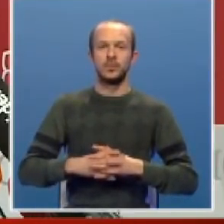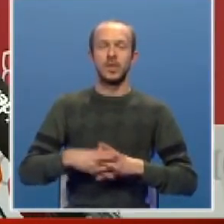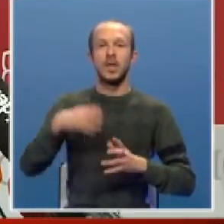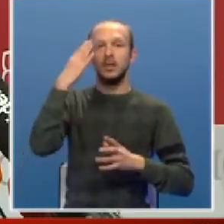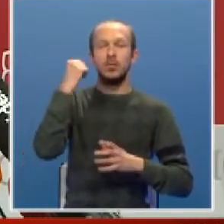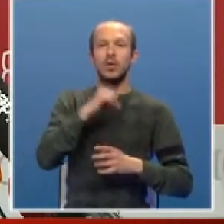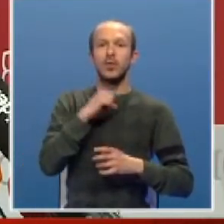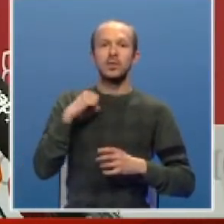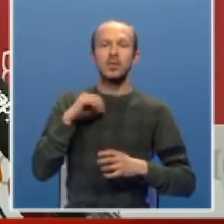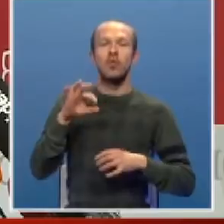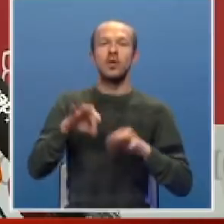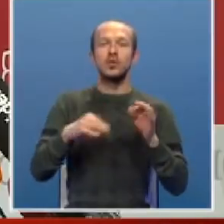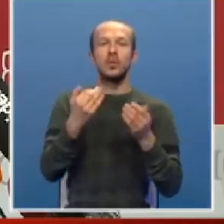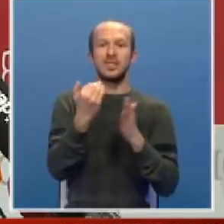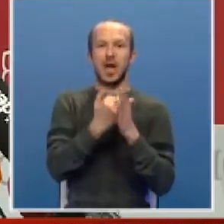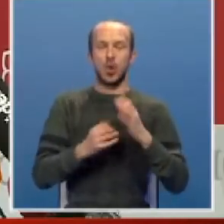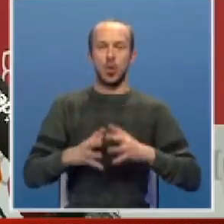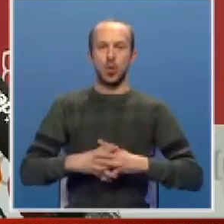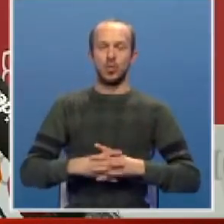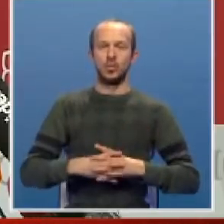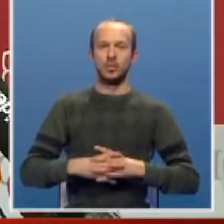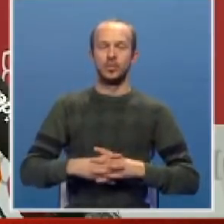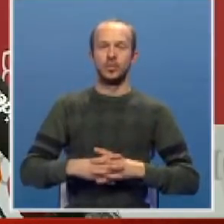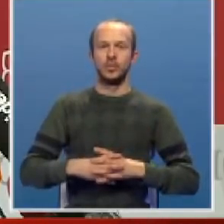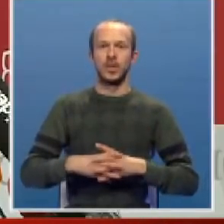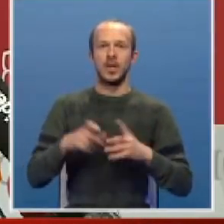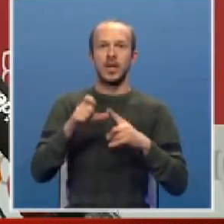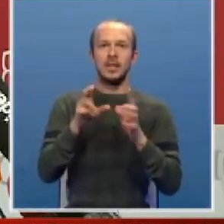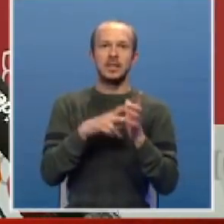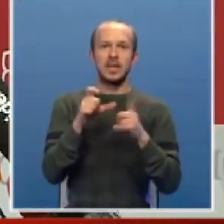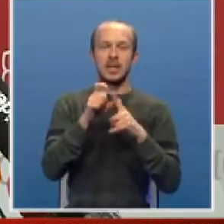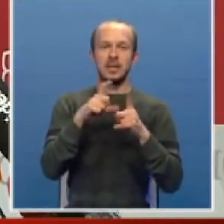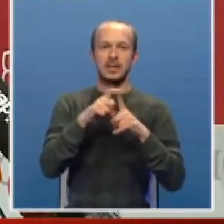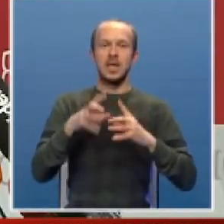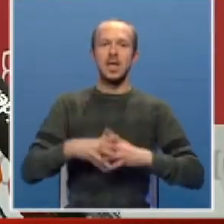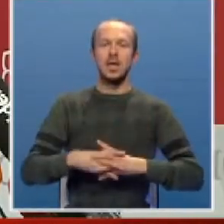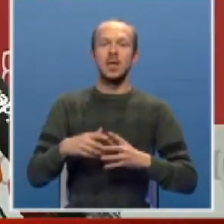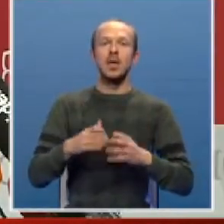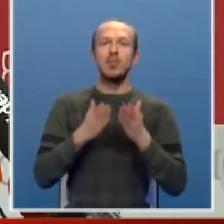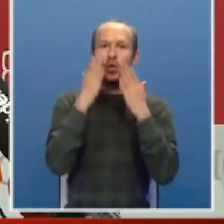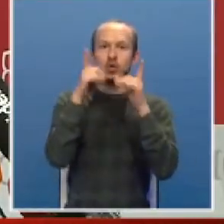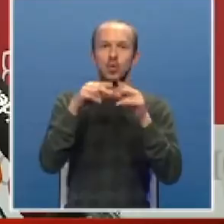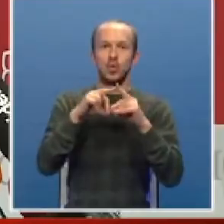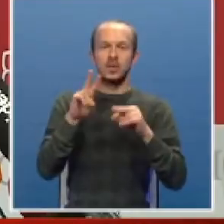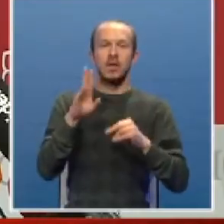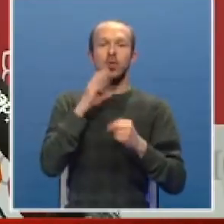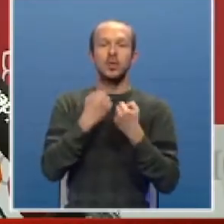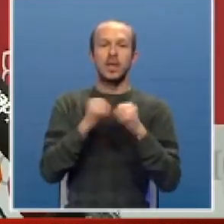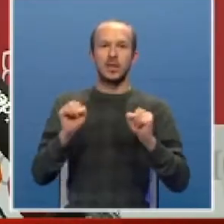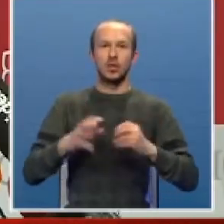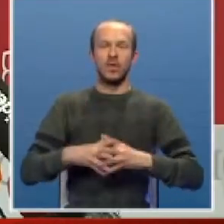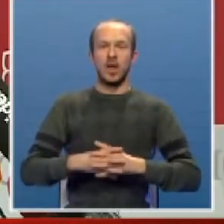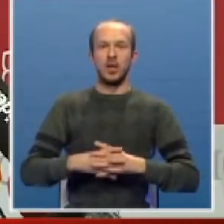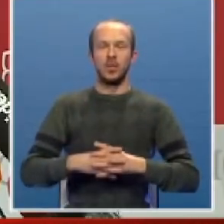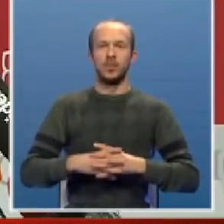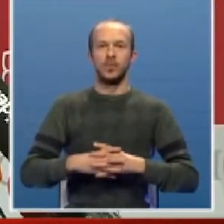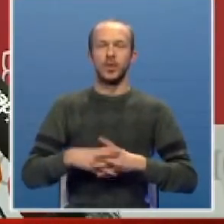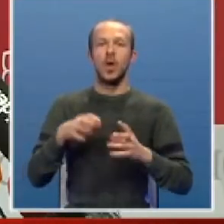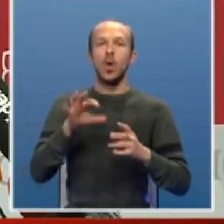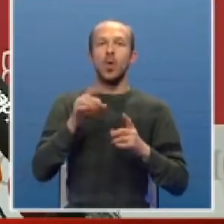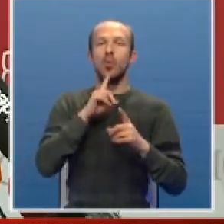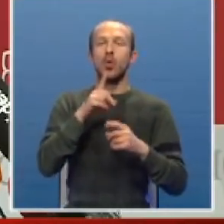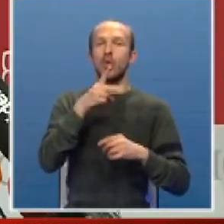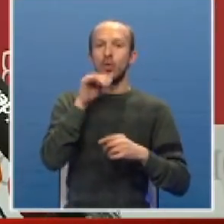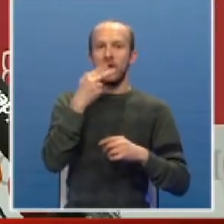Zaboravio sam ovo oko izbornog zakona. SNSD je pročitao Ustav Bosne i Hercegovine, u kome je